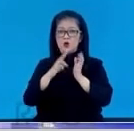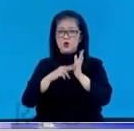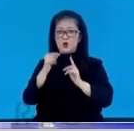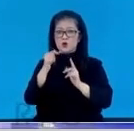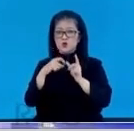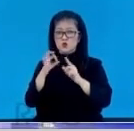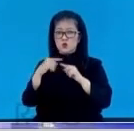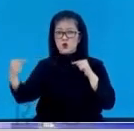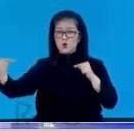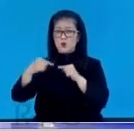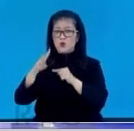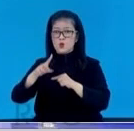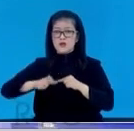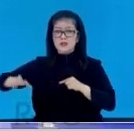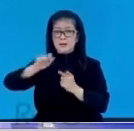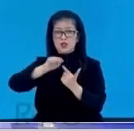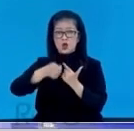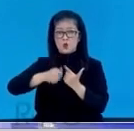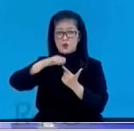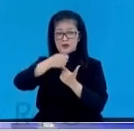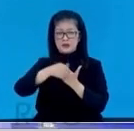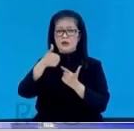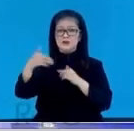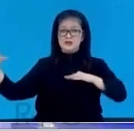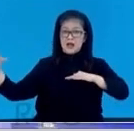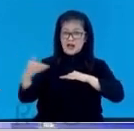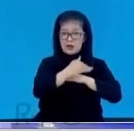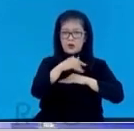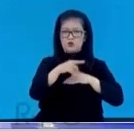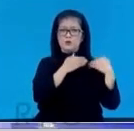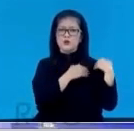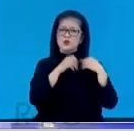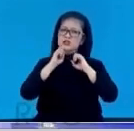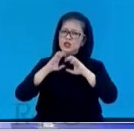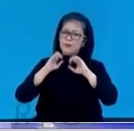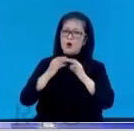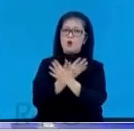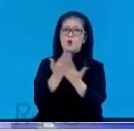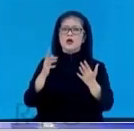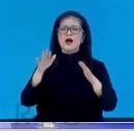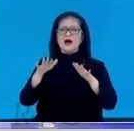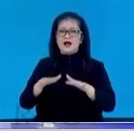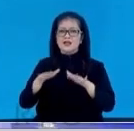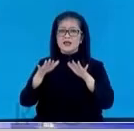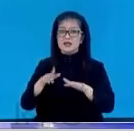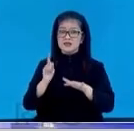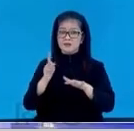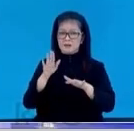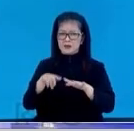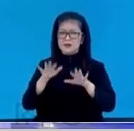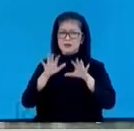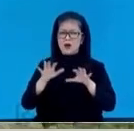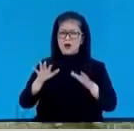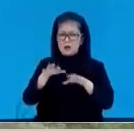Timur kembali dapat dilintasi. Kendati demikian, petugas mengimbau warga agar berhati-hati lantaran masih banyak sisa material